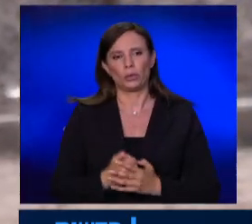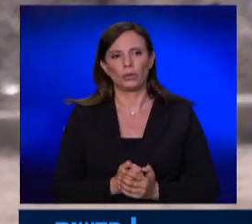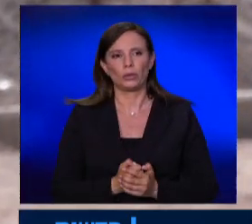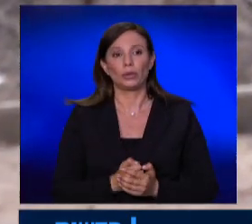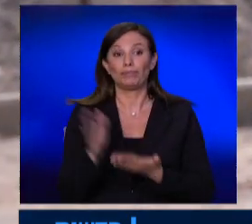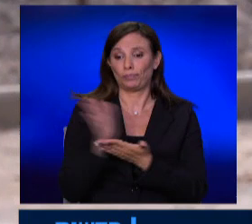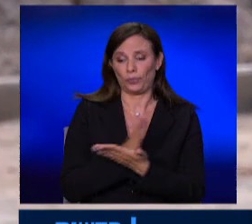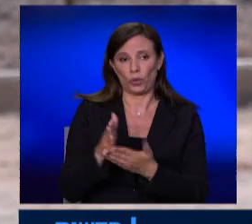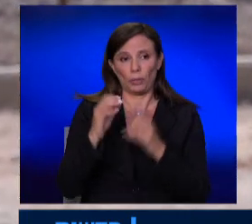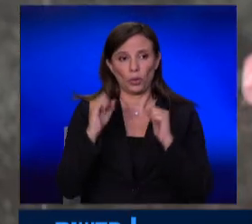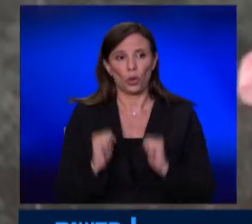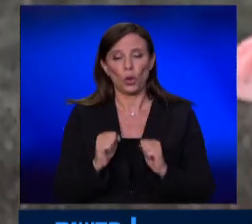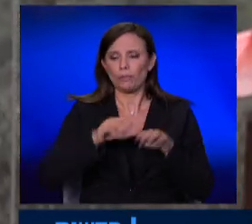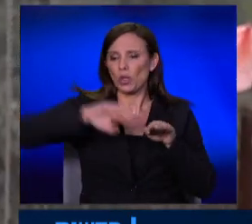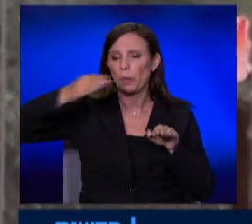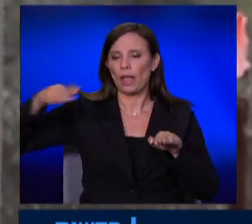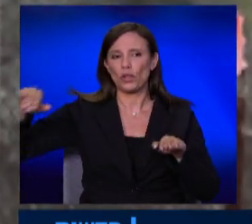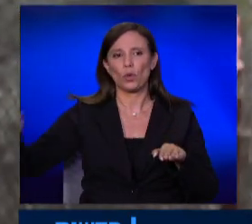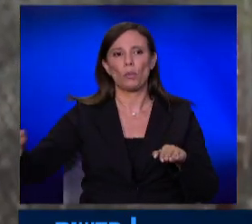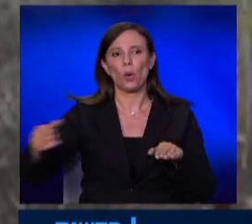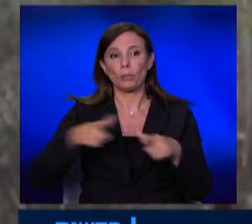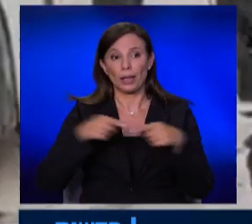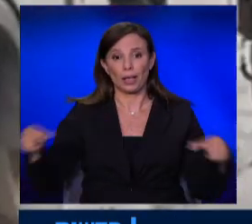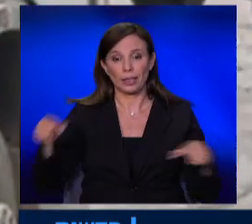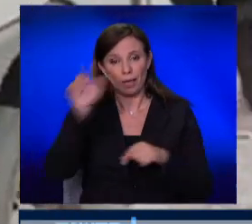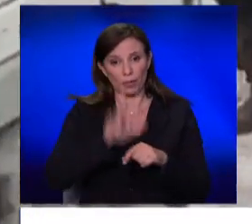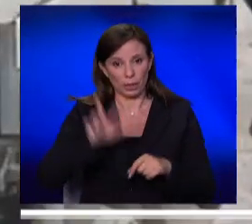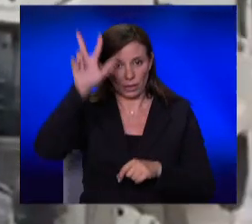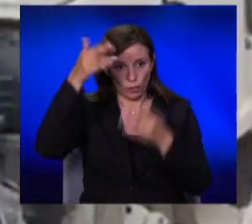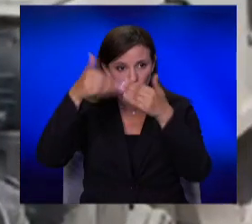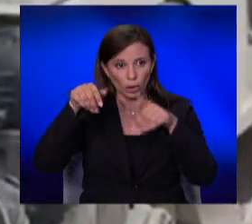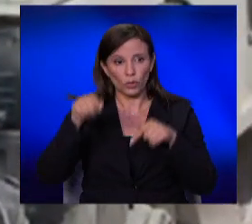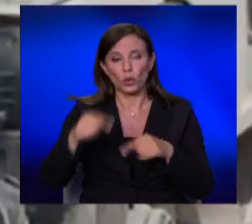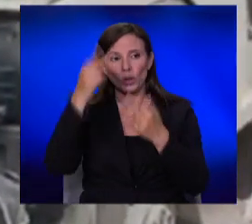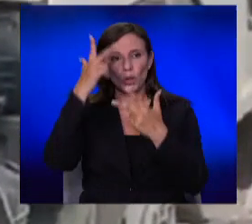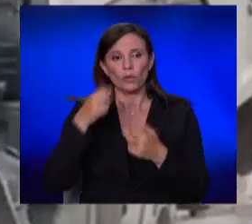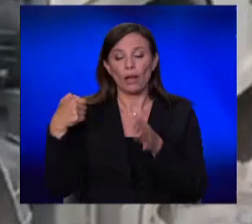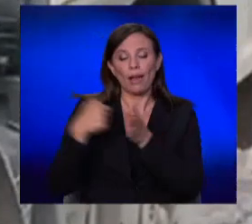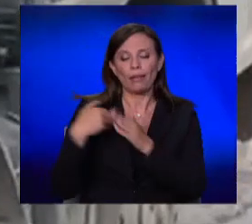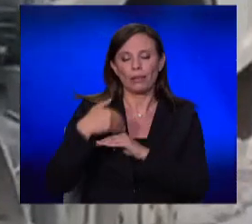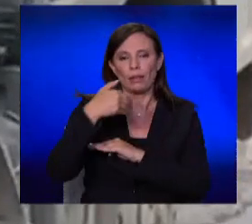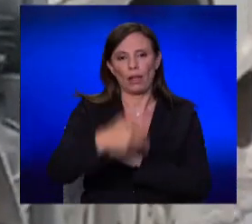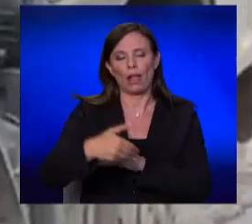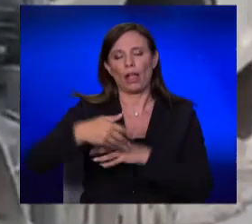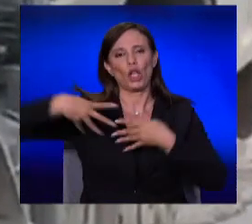הכוננות הביטחונית ביהודה ושומרון, רצועת עזה וגבול הצפון צפויה להימשך לפחות עד אחרי יום העצמאות.